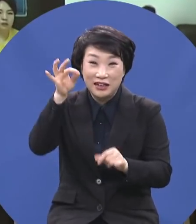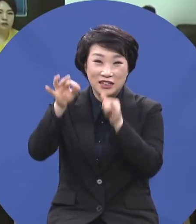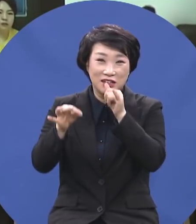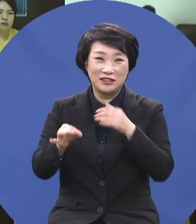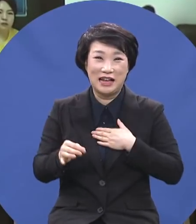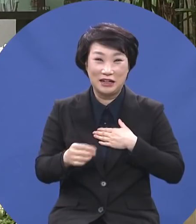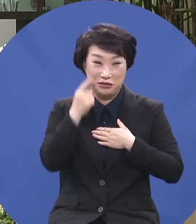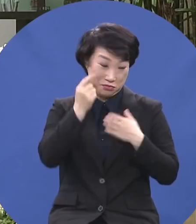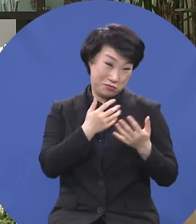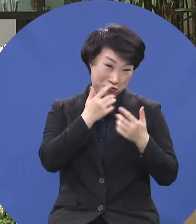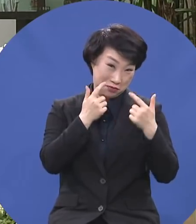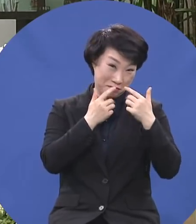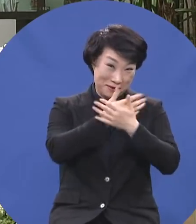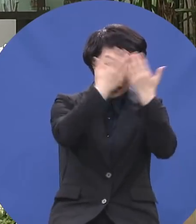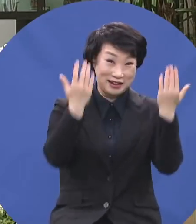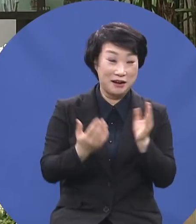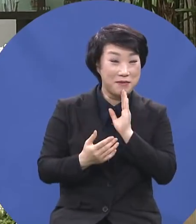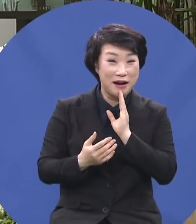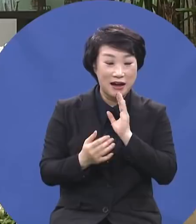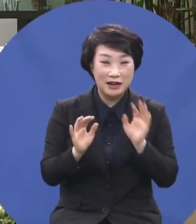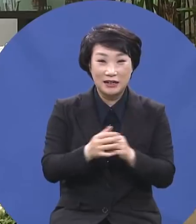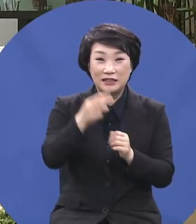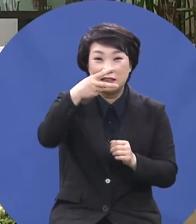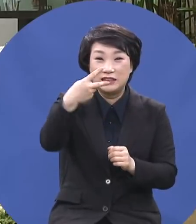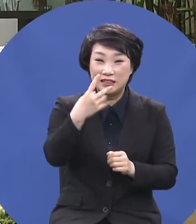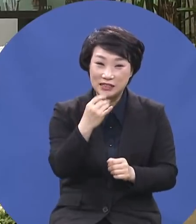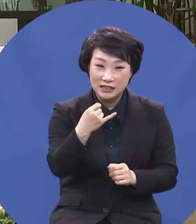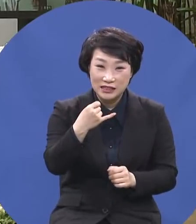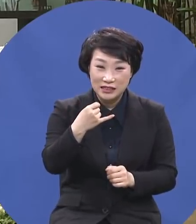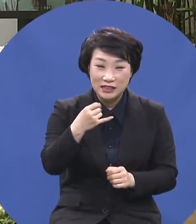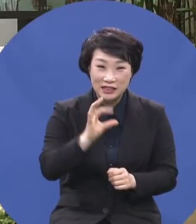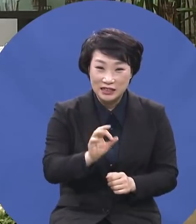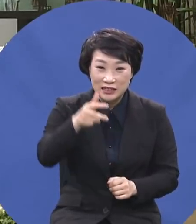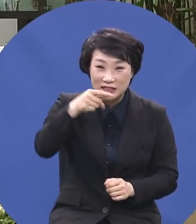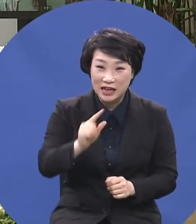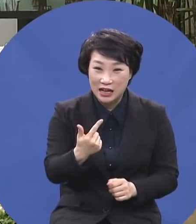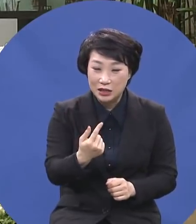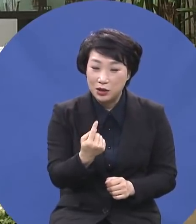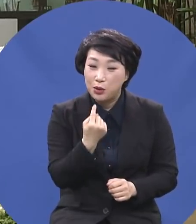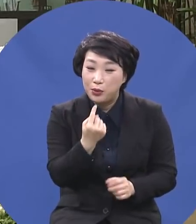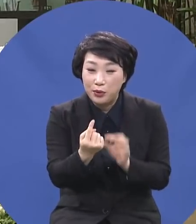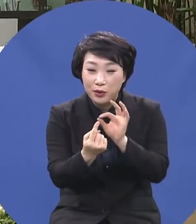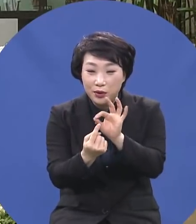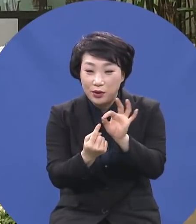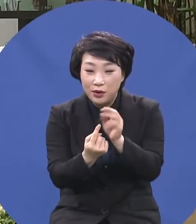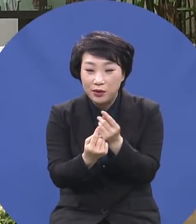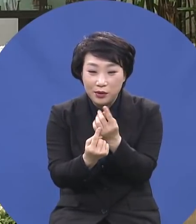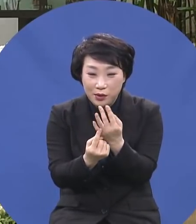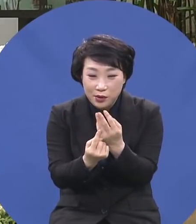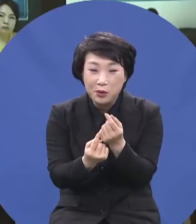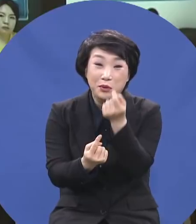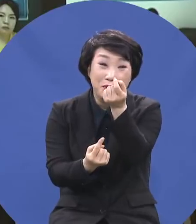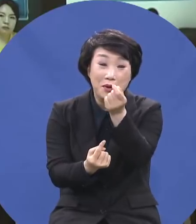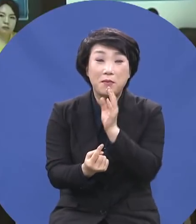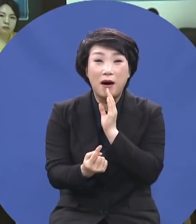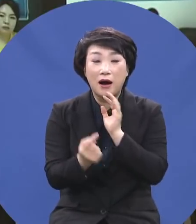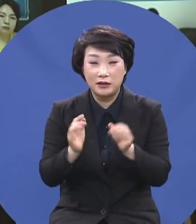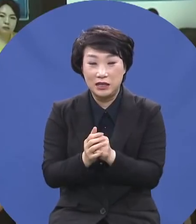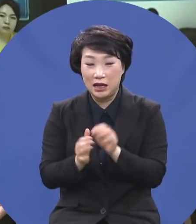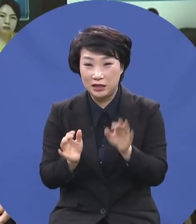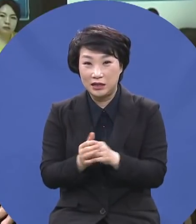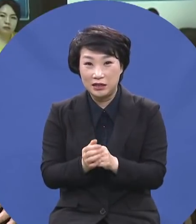있잖아요. 등잔. 거기다 심지 불을 켜면요. 아주 불이 조그마하죠. 그러다 촛불을 켜면요. 방이